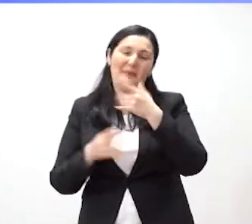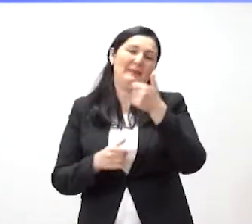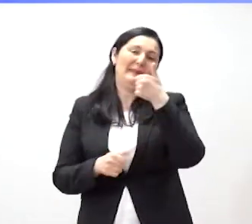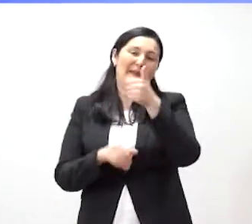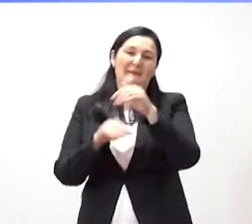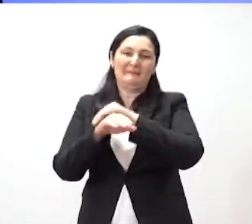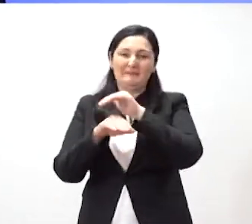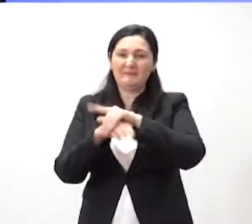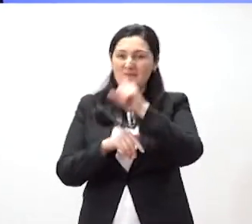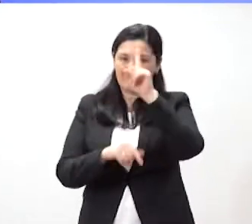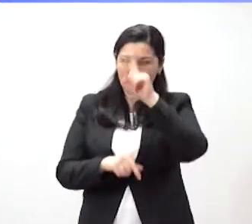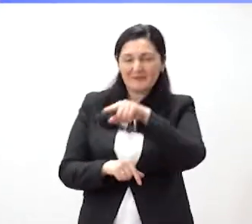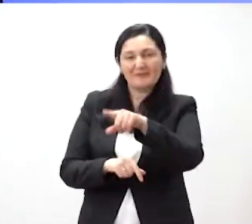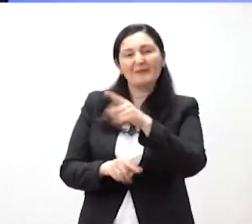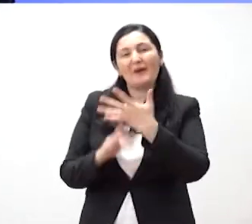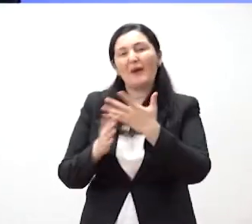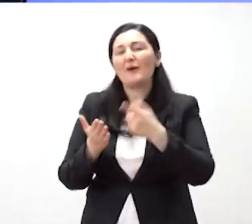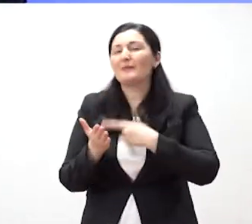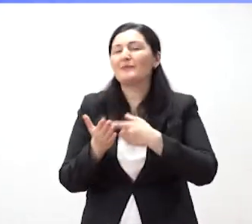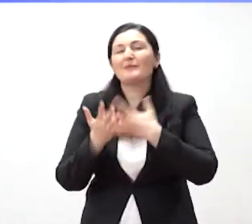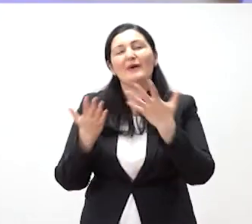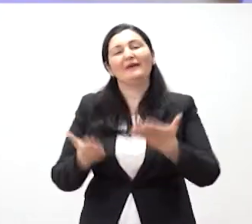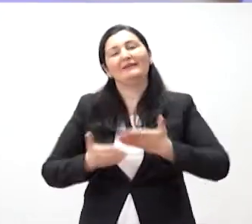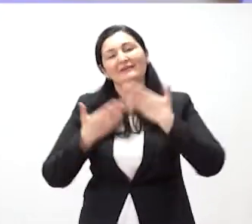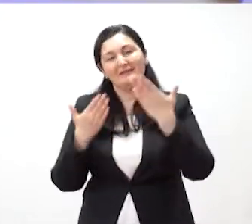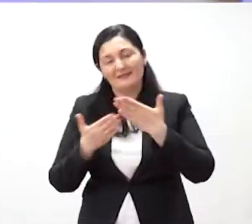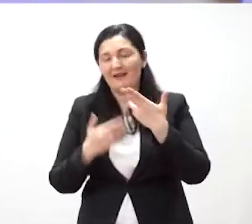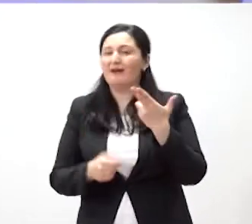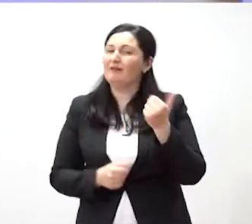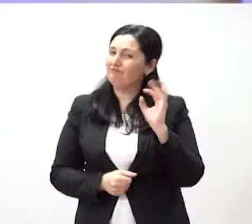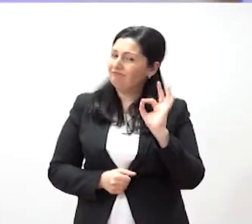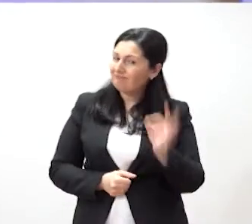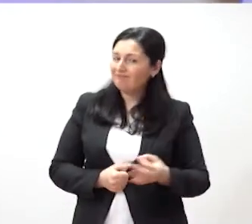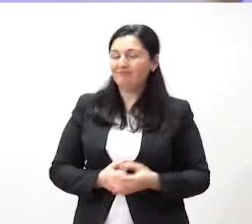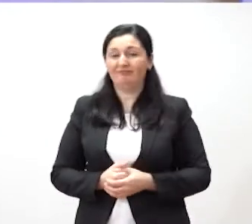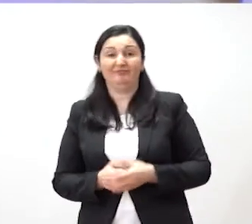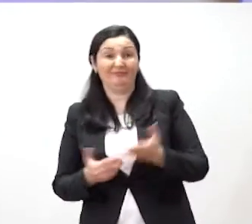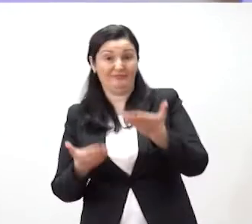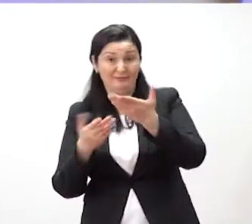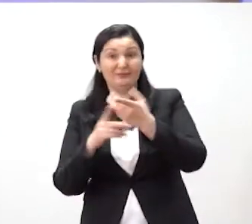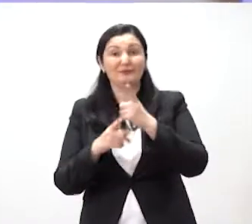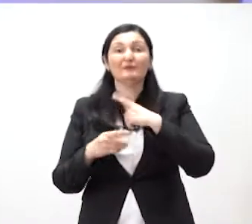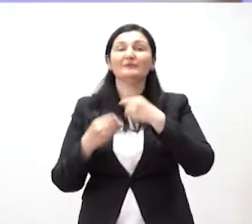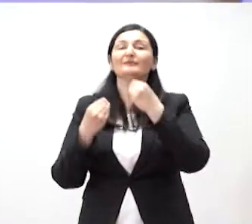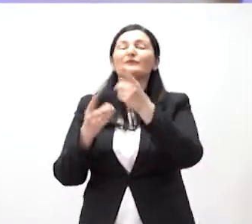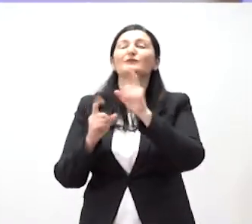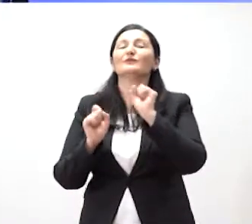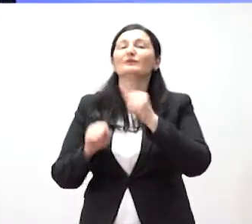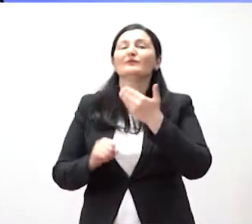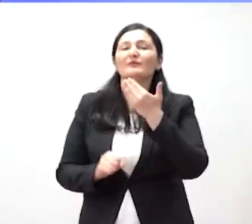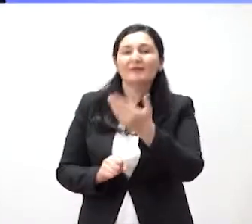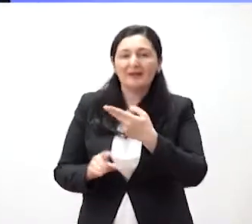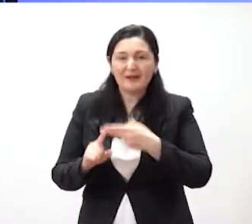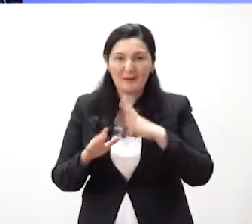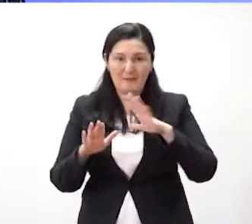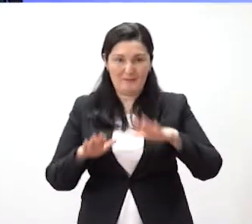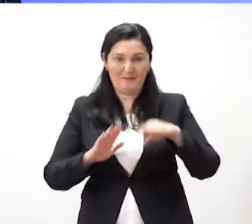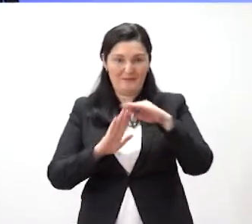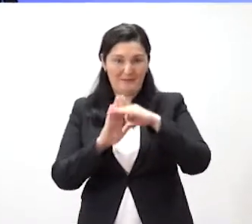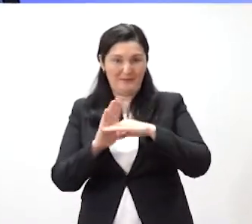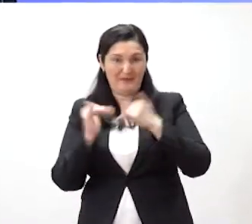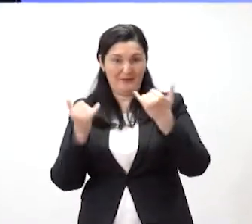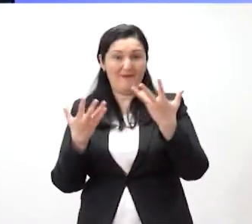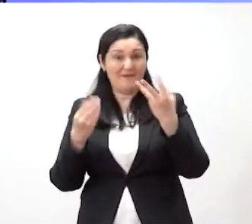Маълум мешавад, ки ту бисёр китоб мехонӣ. Бале. Ва имрӯз мо ба ту имконият медиҳем, ки дар